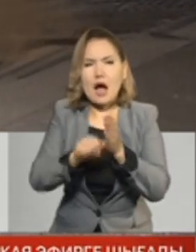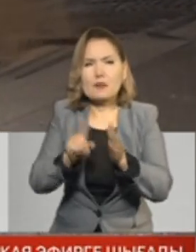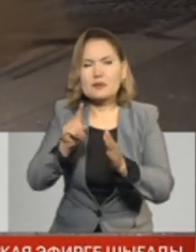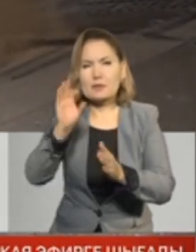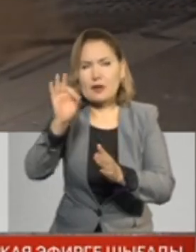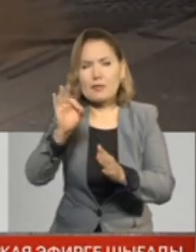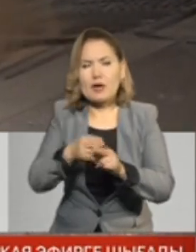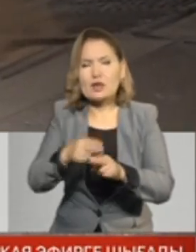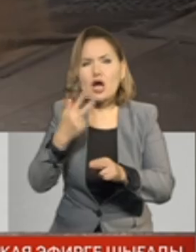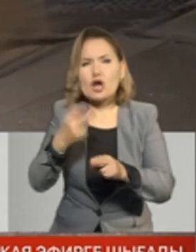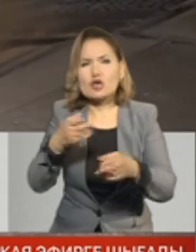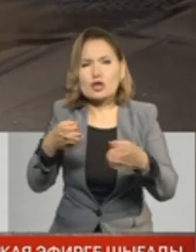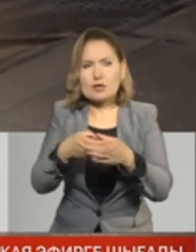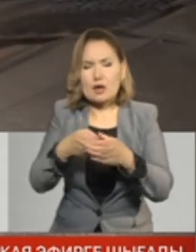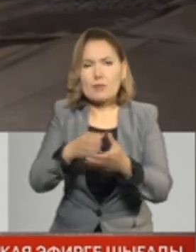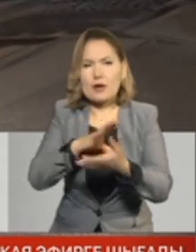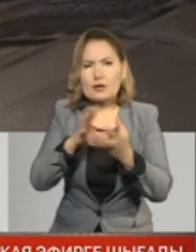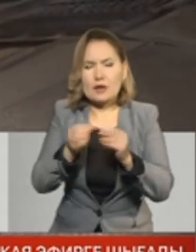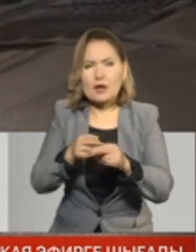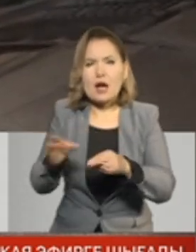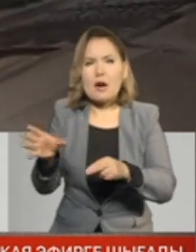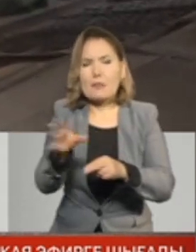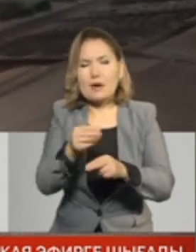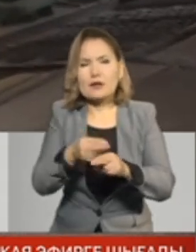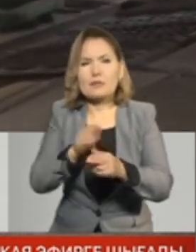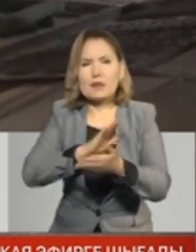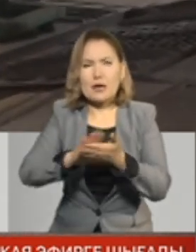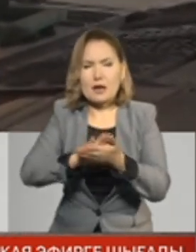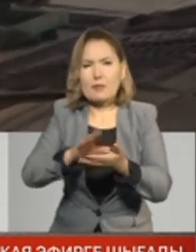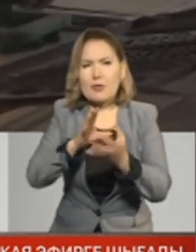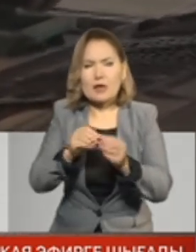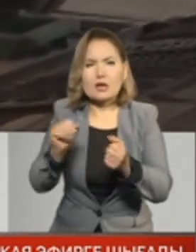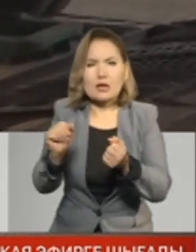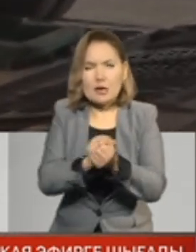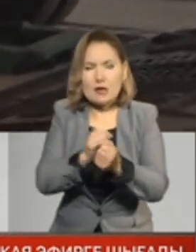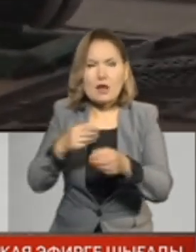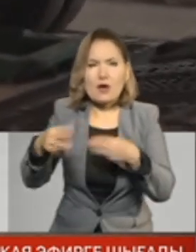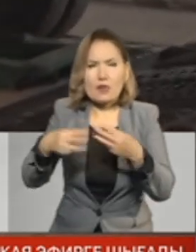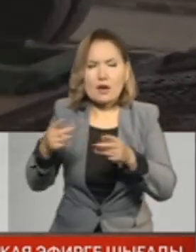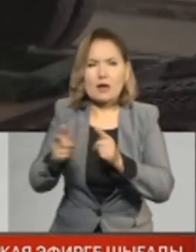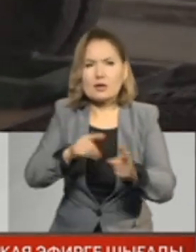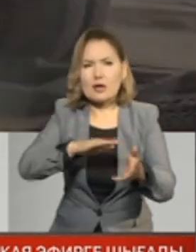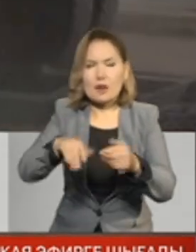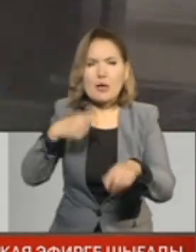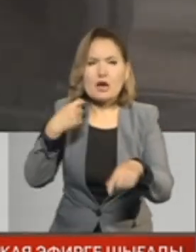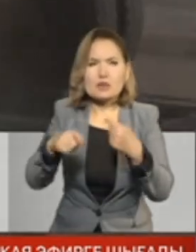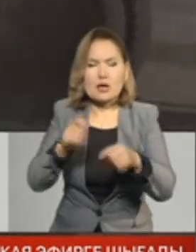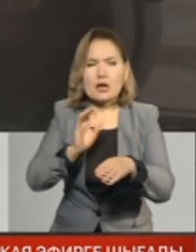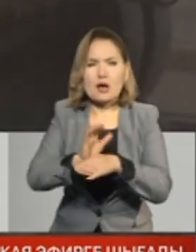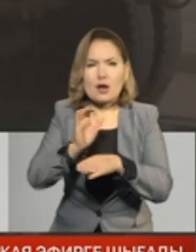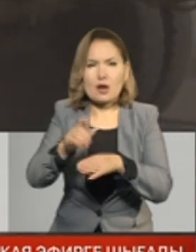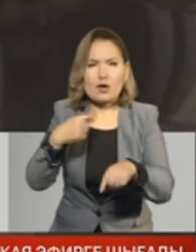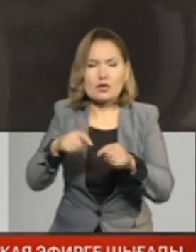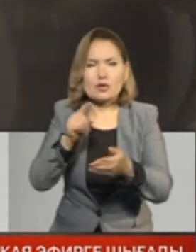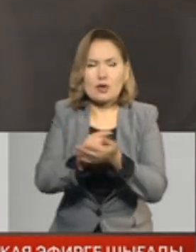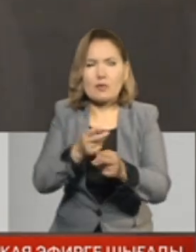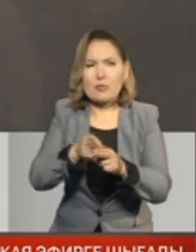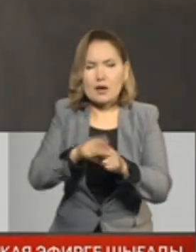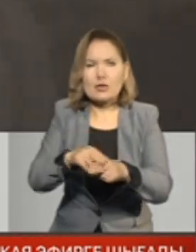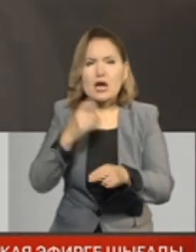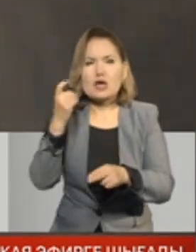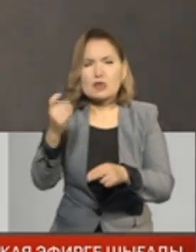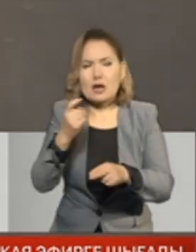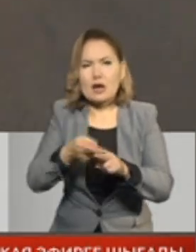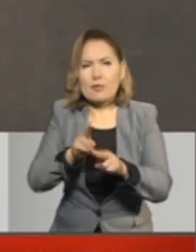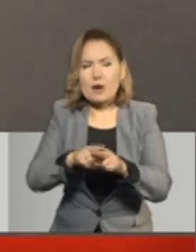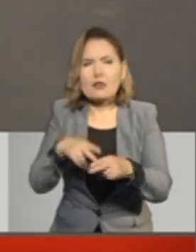61%-ы 3-ші сұрыпты. Мұнда барлығы тазаланып, кептірілгеннен кейін сатуға жіберілуі тиіс. Алайда шаруалар